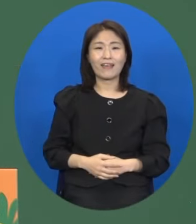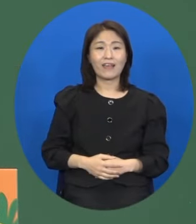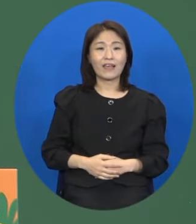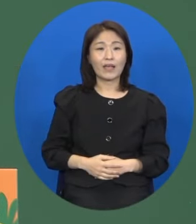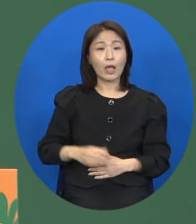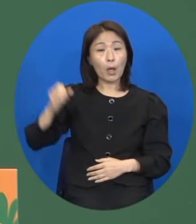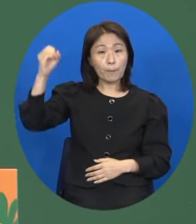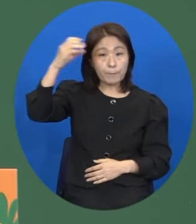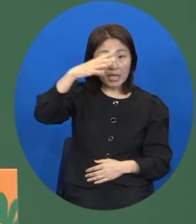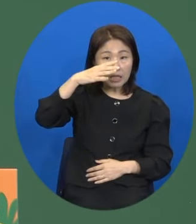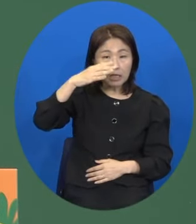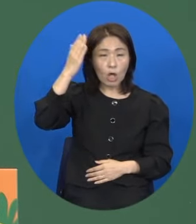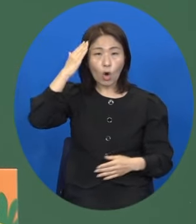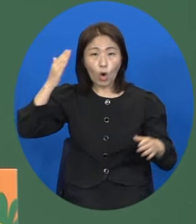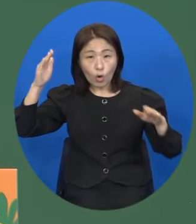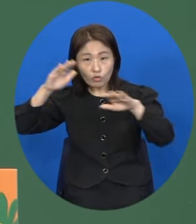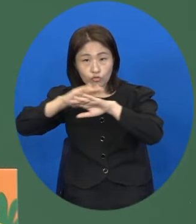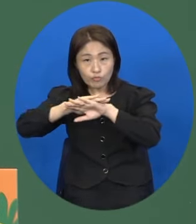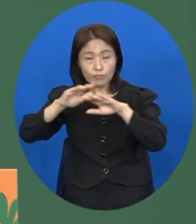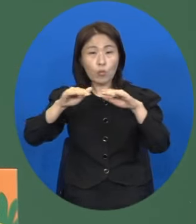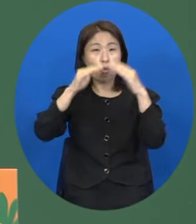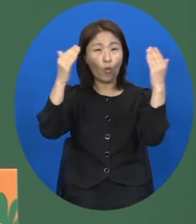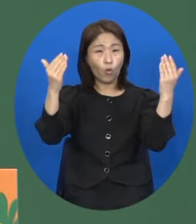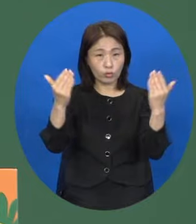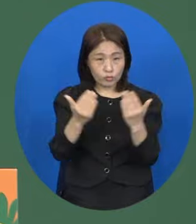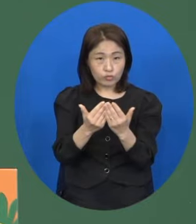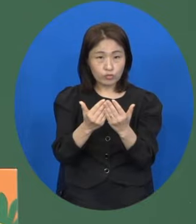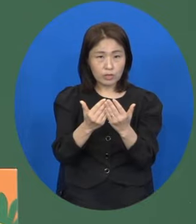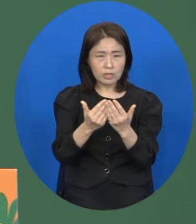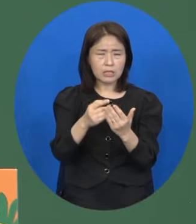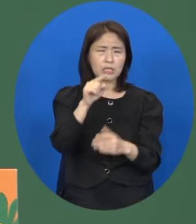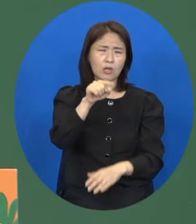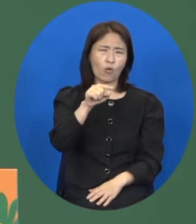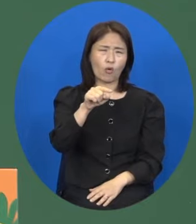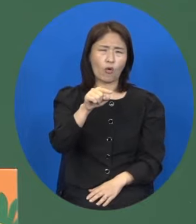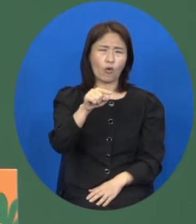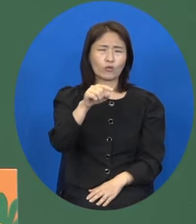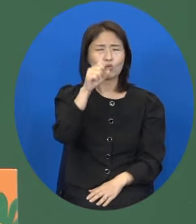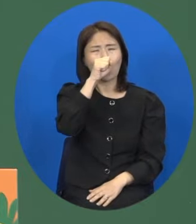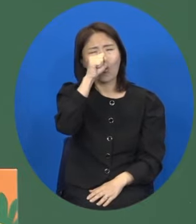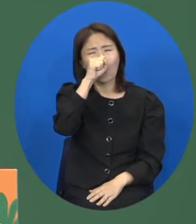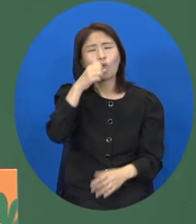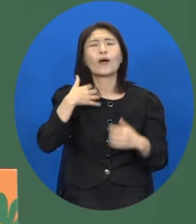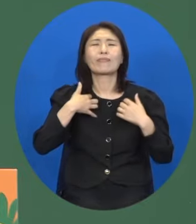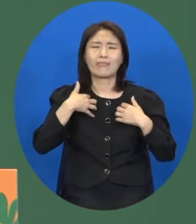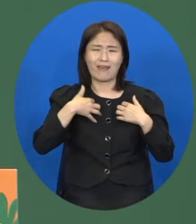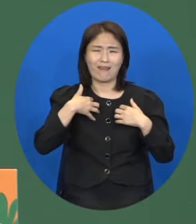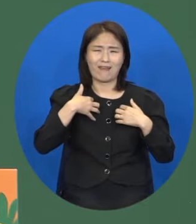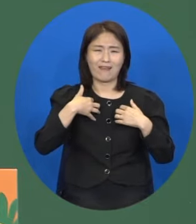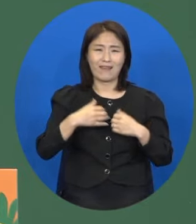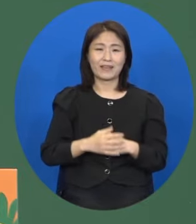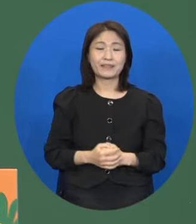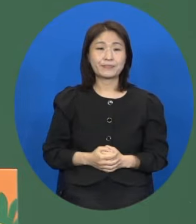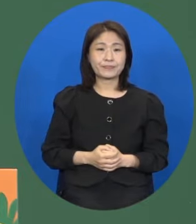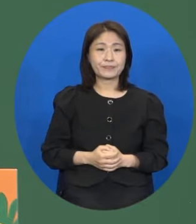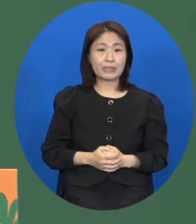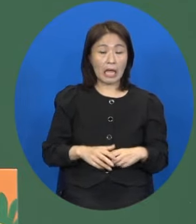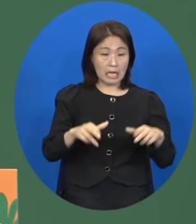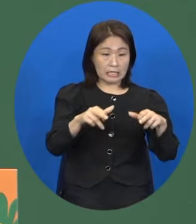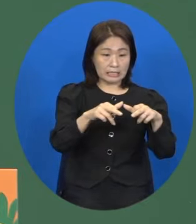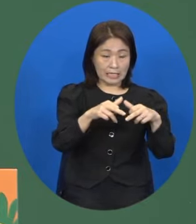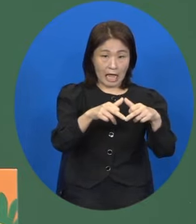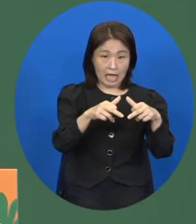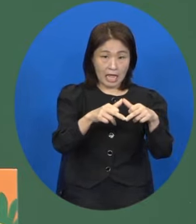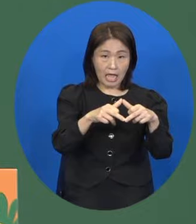빛, 어둠 모두가 다 토부의 대상인 겁니다. 이처럼 장애인이나 비장애인 모두